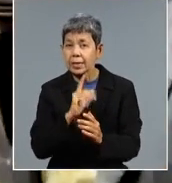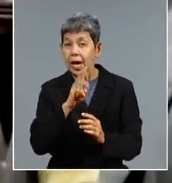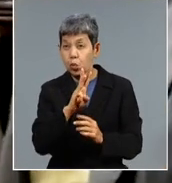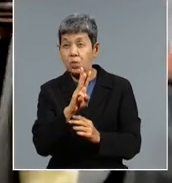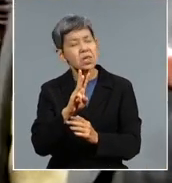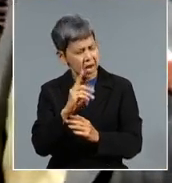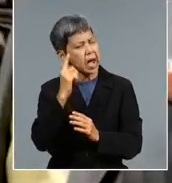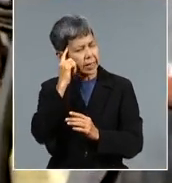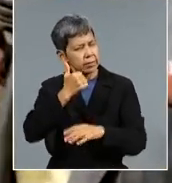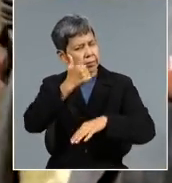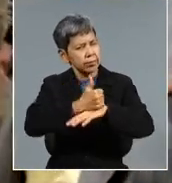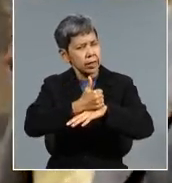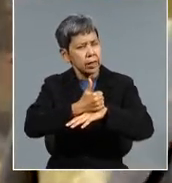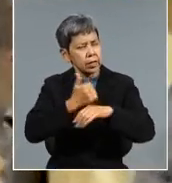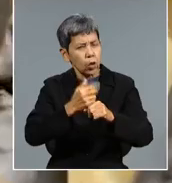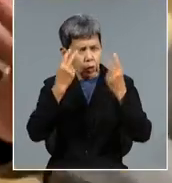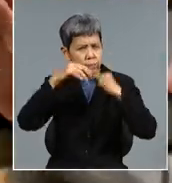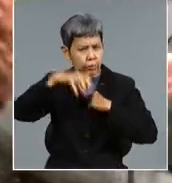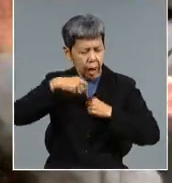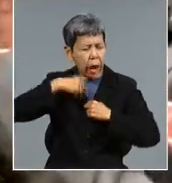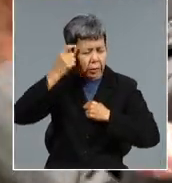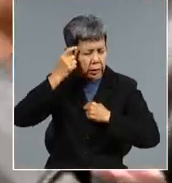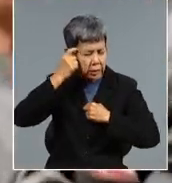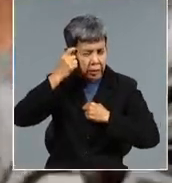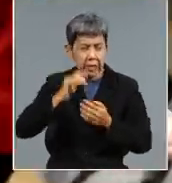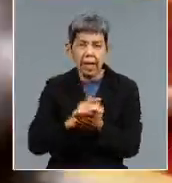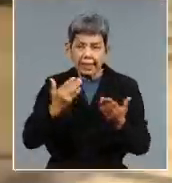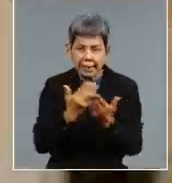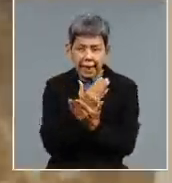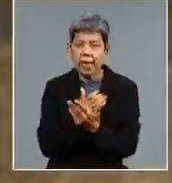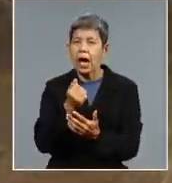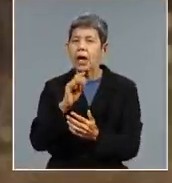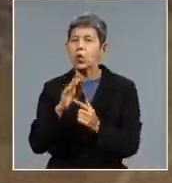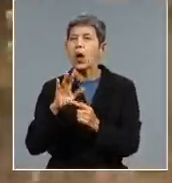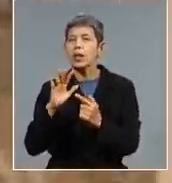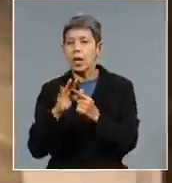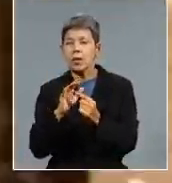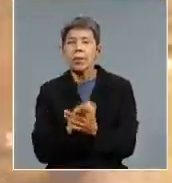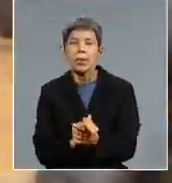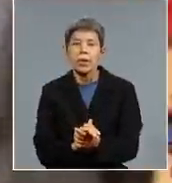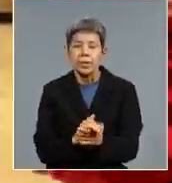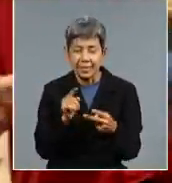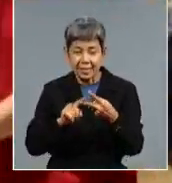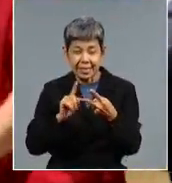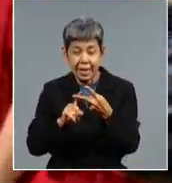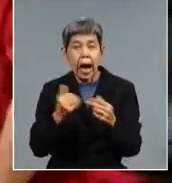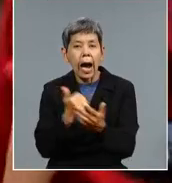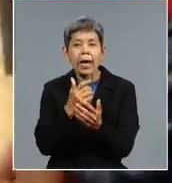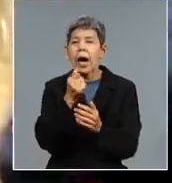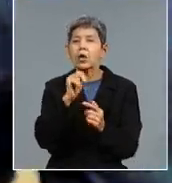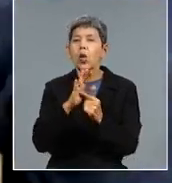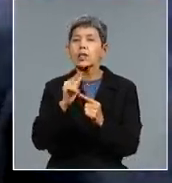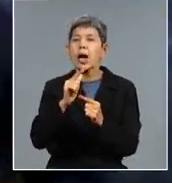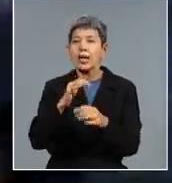าจจะได้ไปเป็นรัฐมนตรีประจำสำนักนายกรัฐมนตรีแทนนายอนุชานาคาไสและขยับให้นายอนุชา